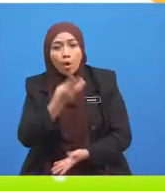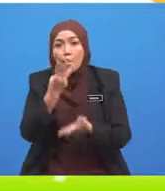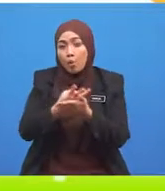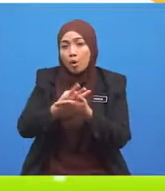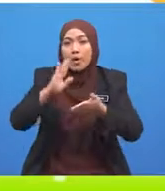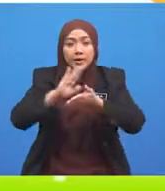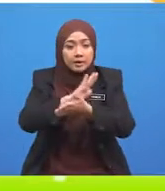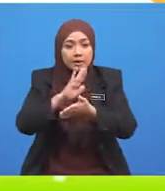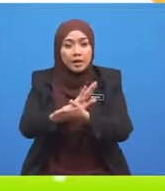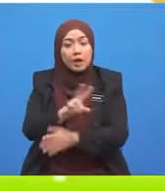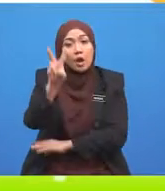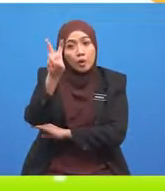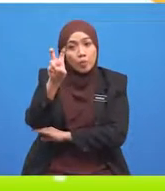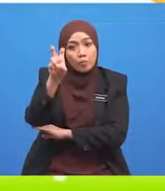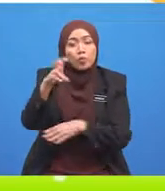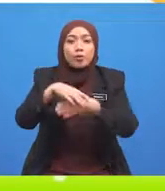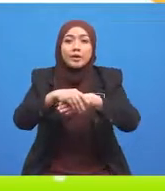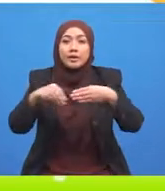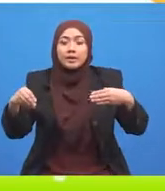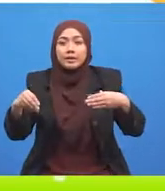kertas RM20 pula?